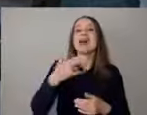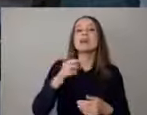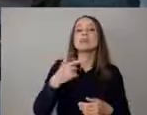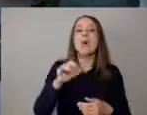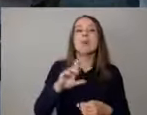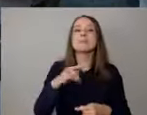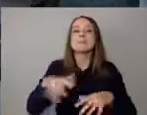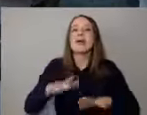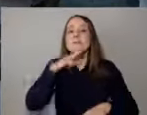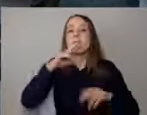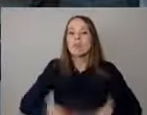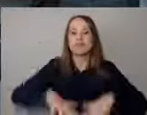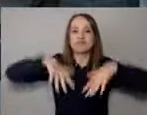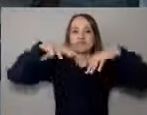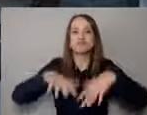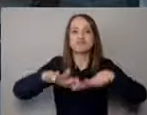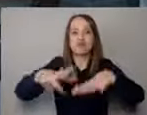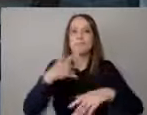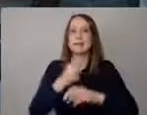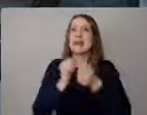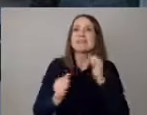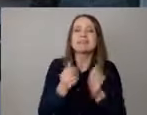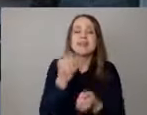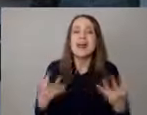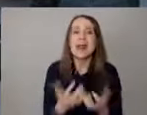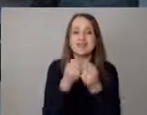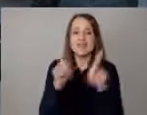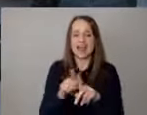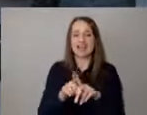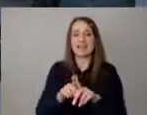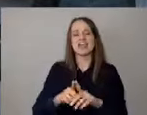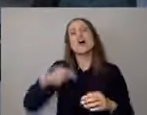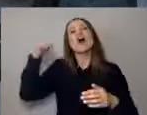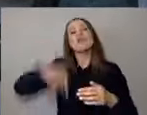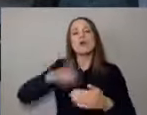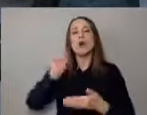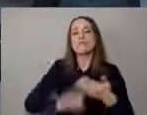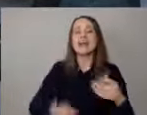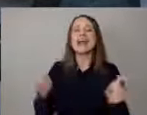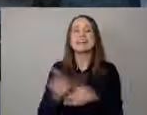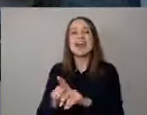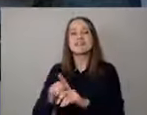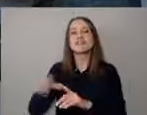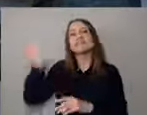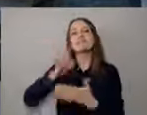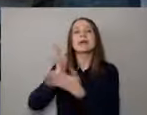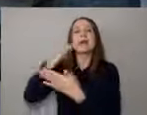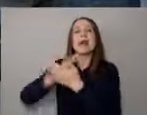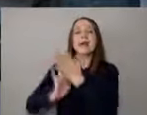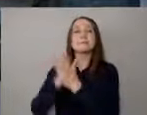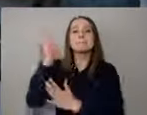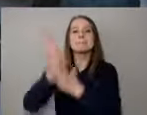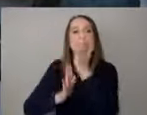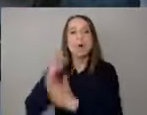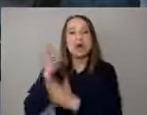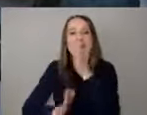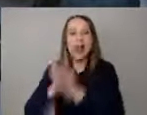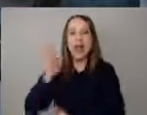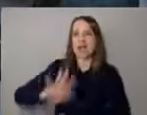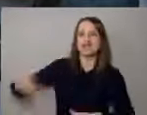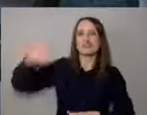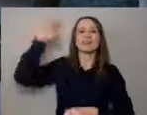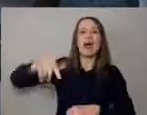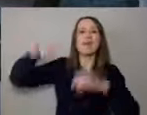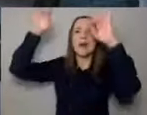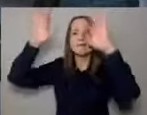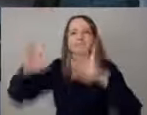byliśmy w Łazach na Dolnośląskim, gdzie byliśmy również na Podlasiu, kiedy walczyliśmy z nawałnicami śnieżnymi i zawsze Ochotnicza